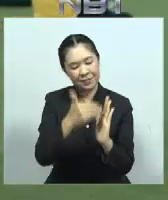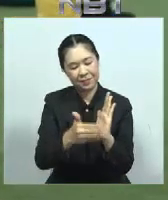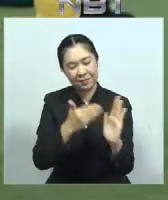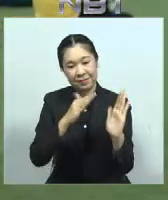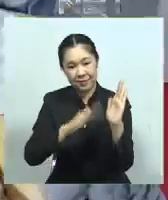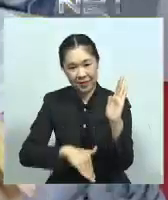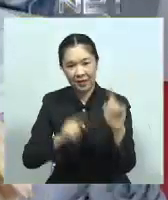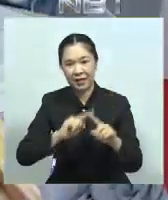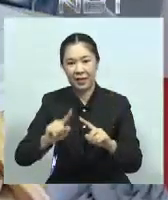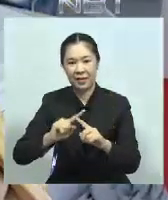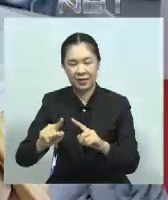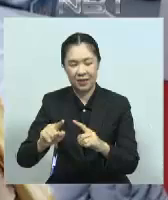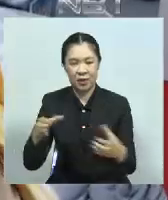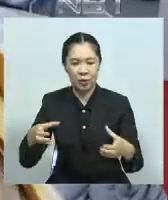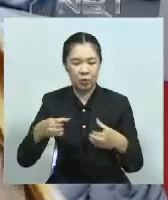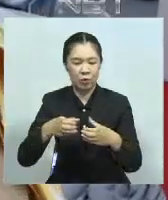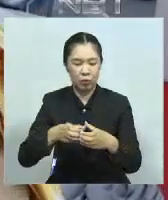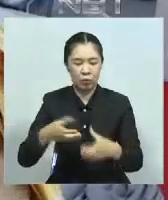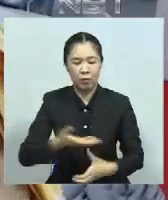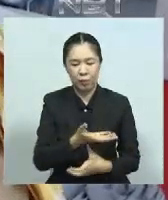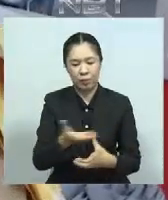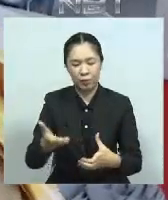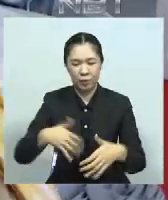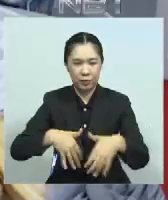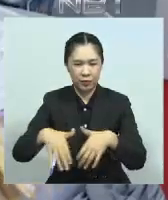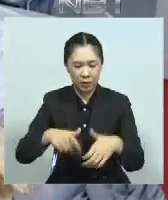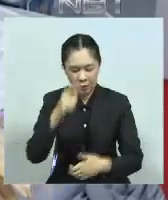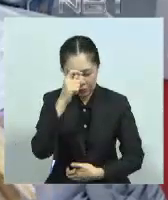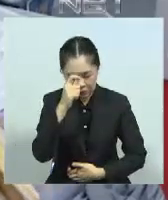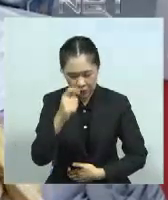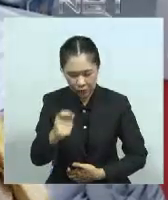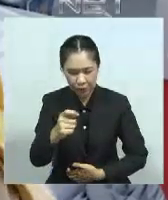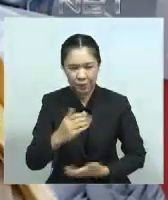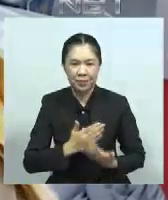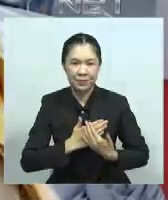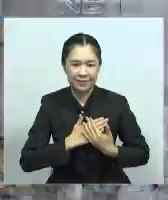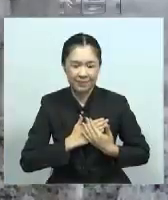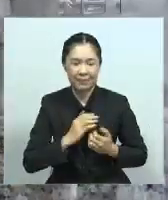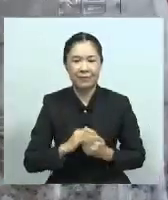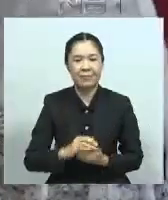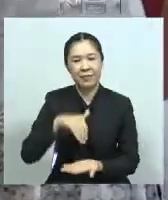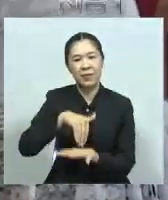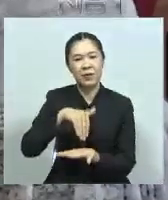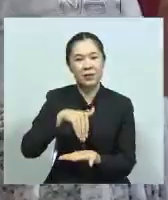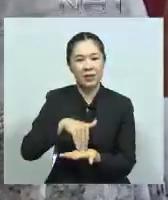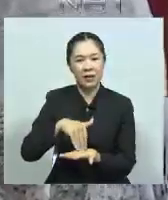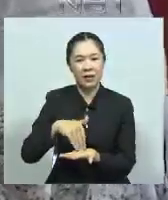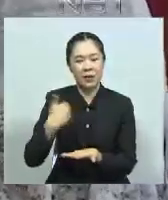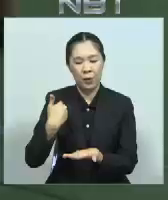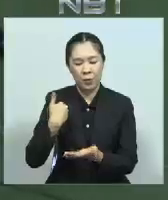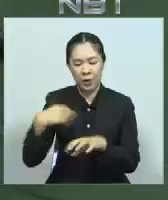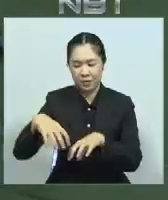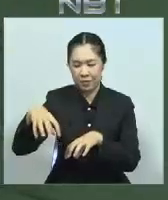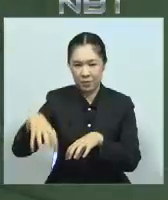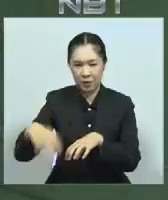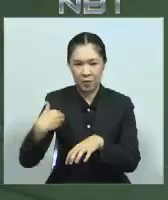ระเกียรติชุดปวงประชาน้อมเกล้าถวายราชสักการะด้วยพักดีนะคะที่เวทีกลางส่วนเวทีย่อยค่ะก็จะ